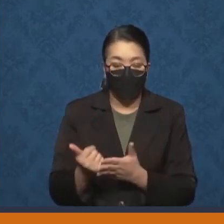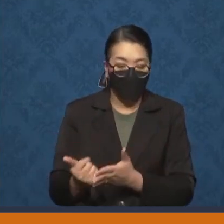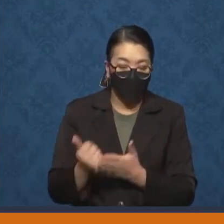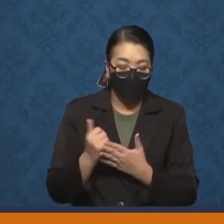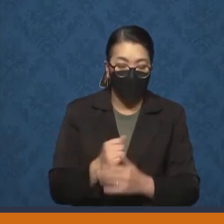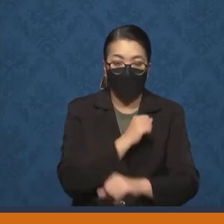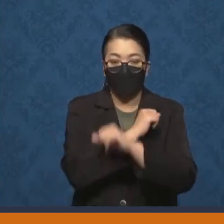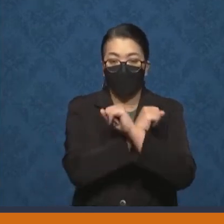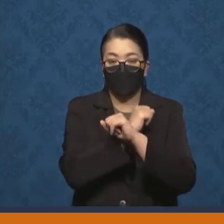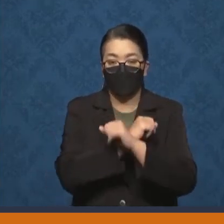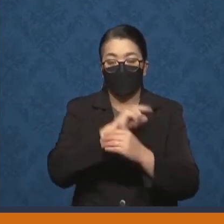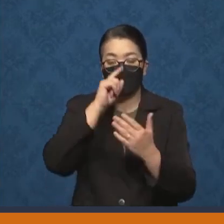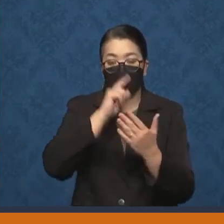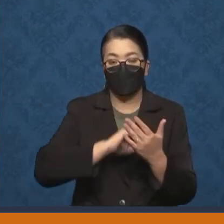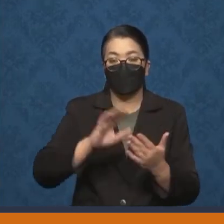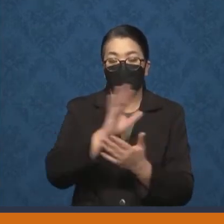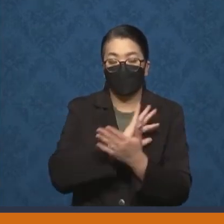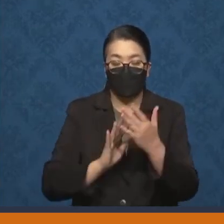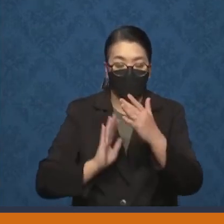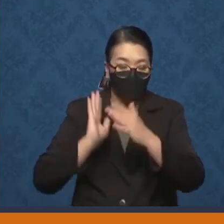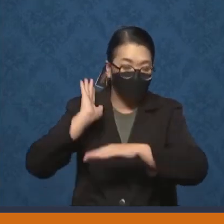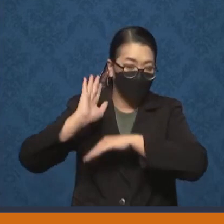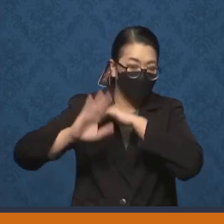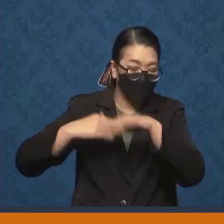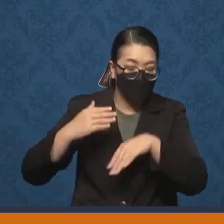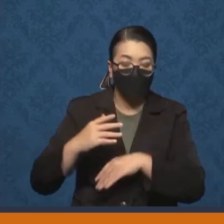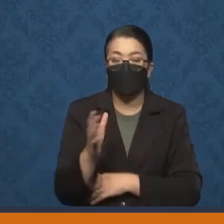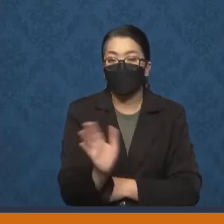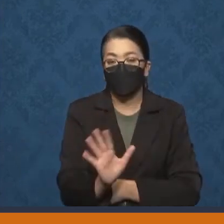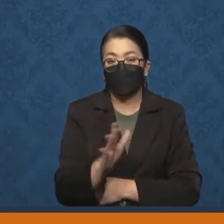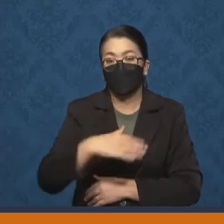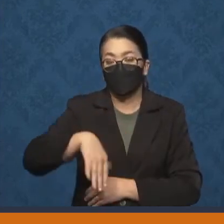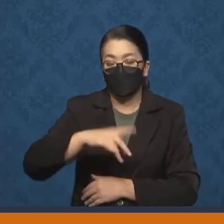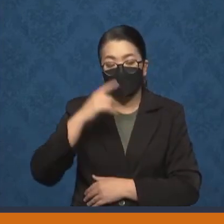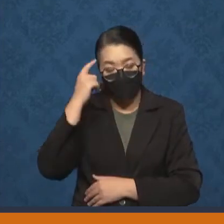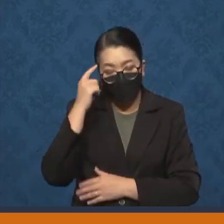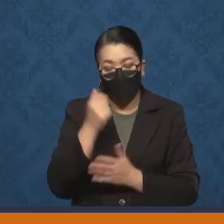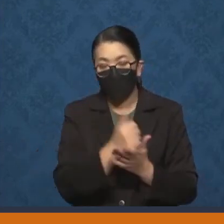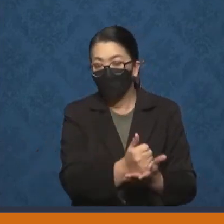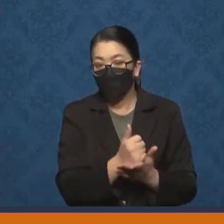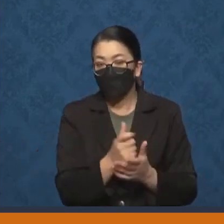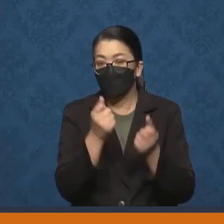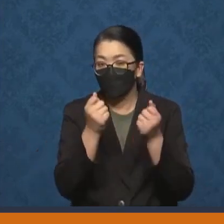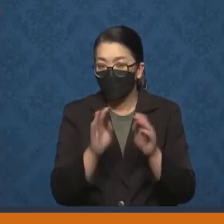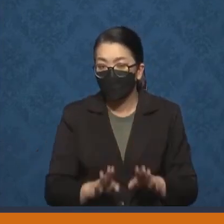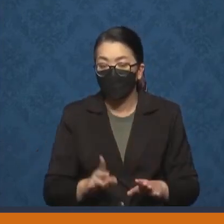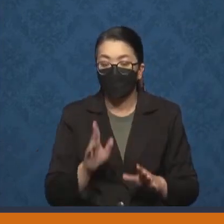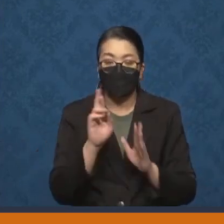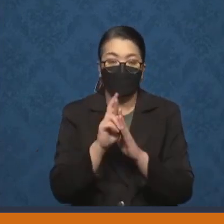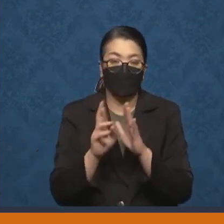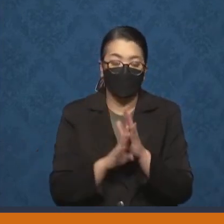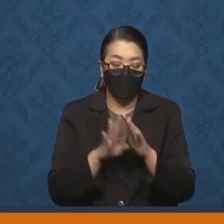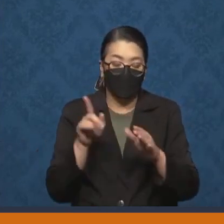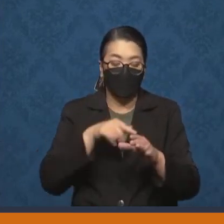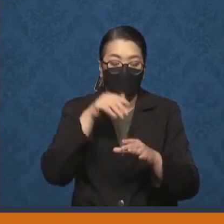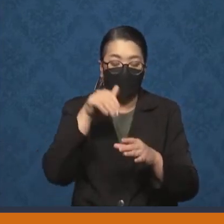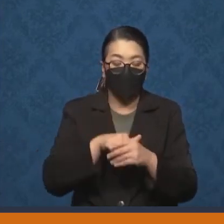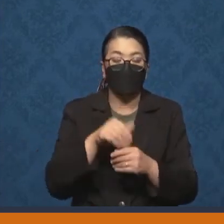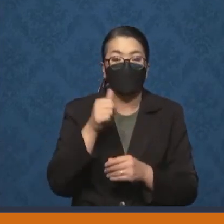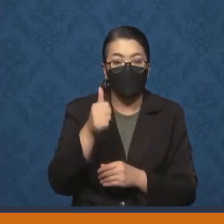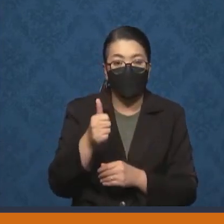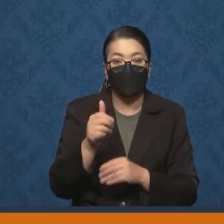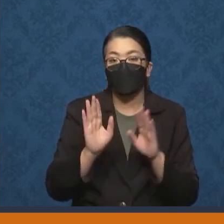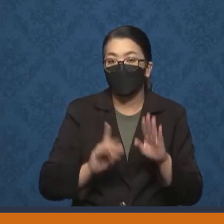องกันไม่ให้เกิดประวัติศาสตร์ซ้ำรอยพวกเราจะต้องมาช่วยกันออกแบบการระบบการเลือกตั้งที่ดีครับเพื่อ